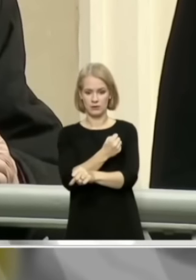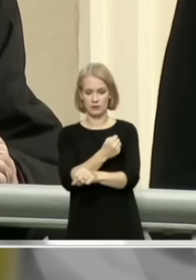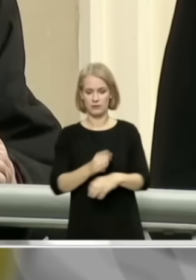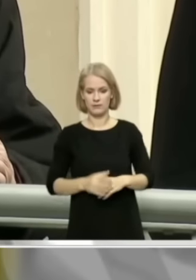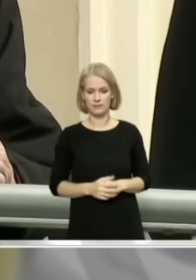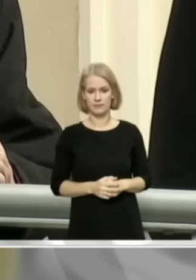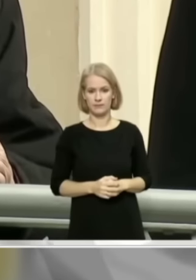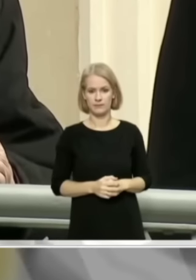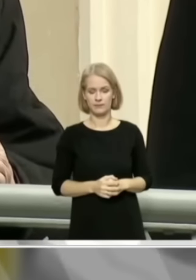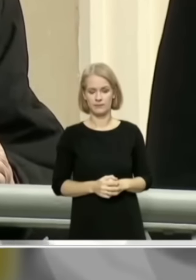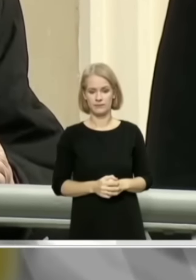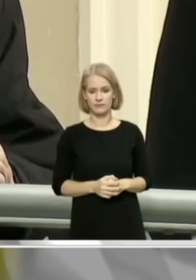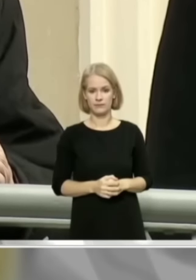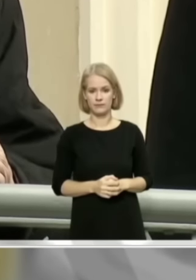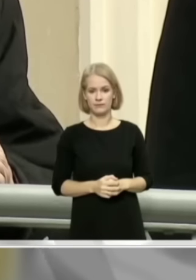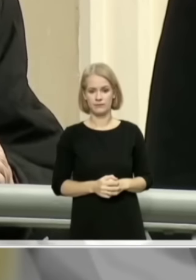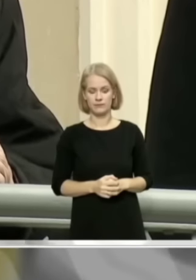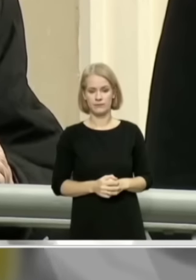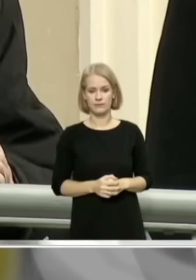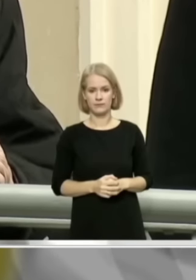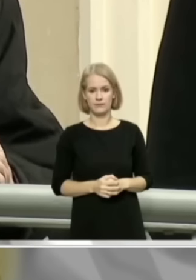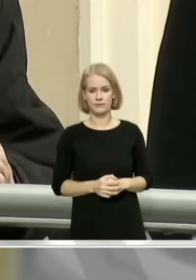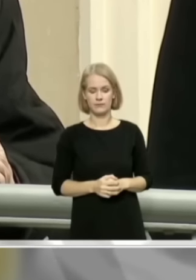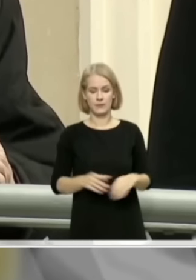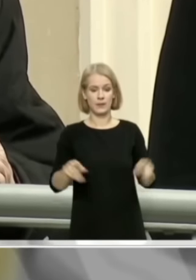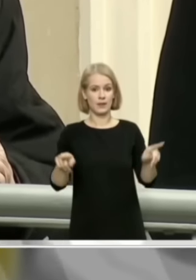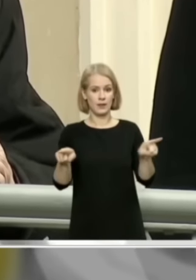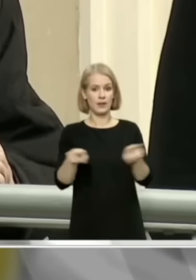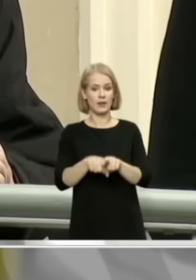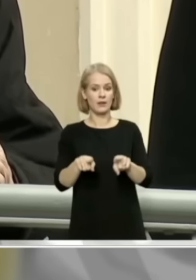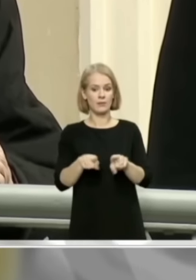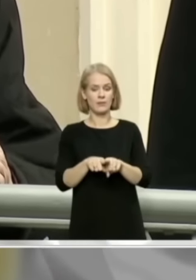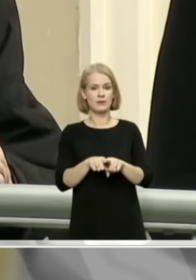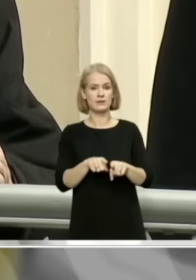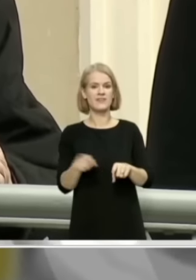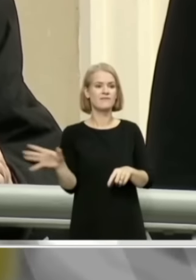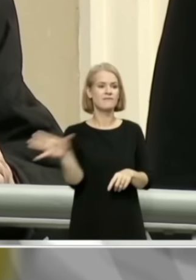visur, plačiai aplinkui, tad ir Lietuvoje,